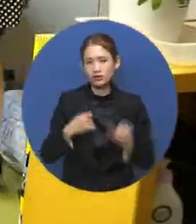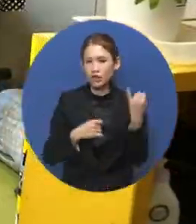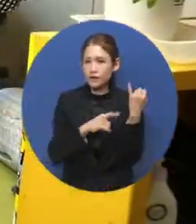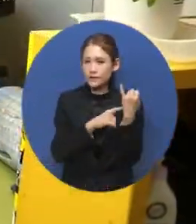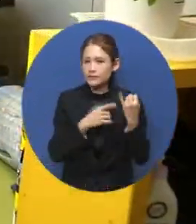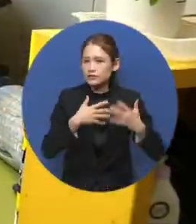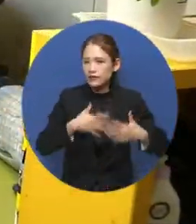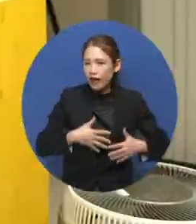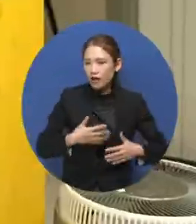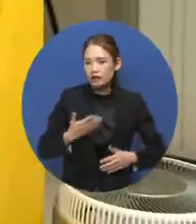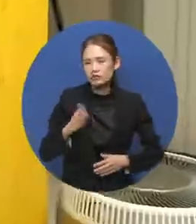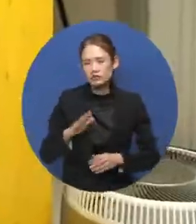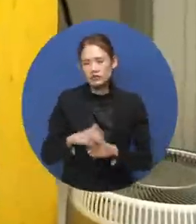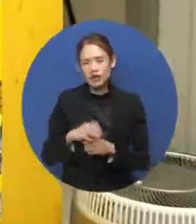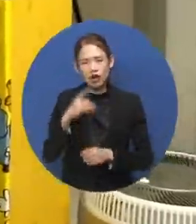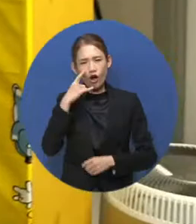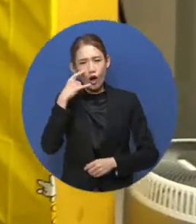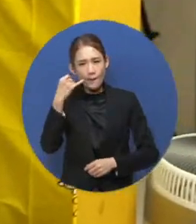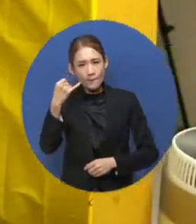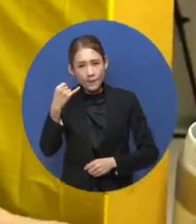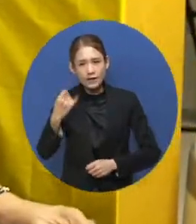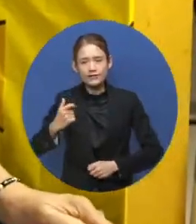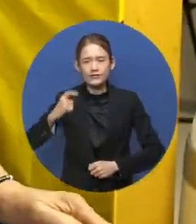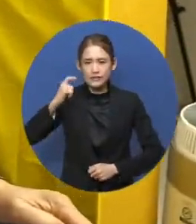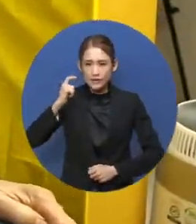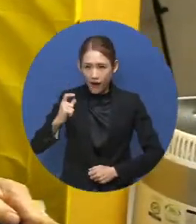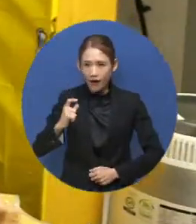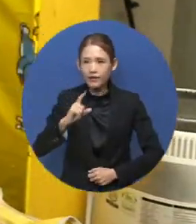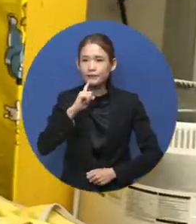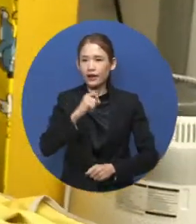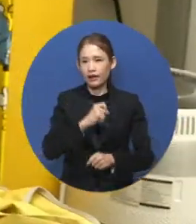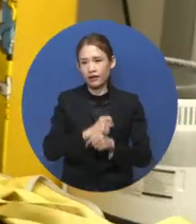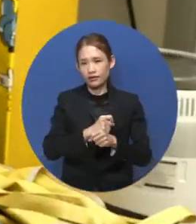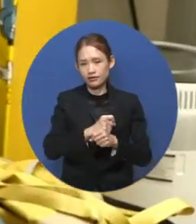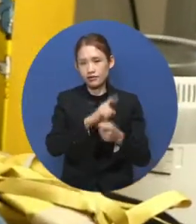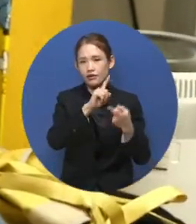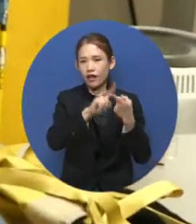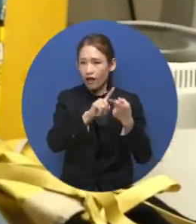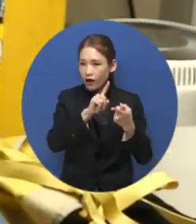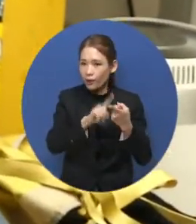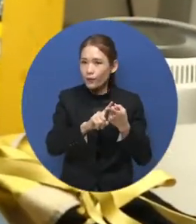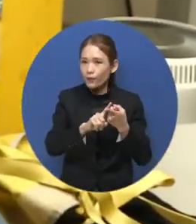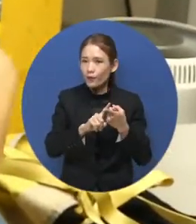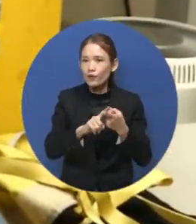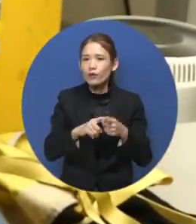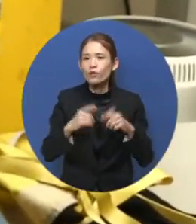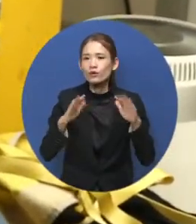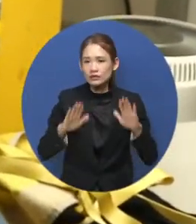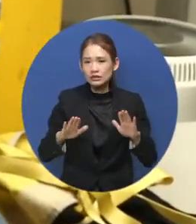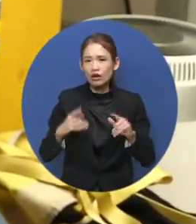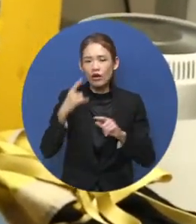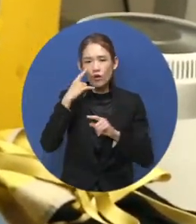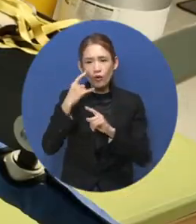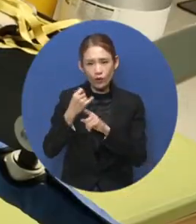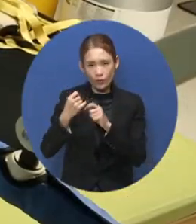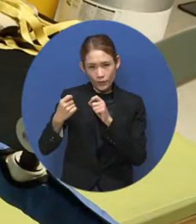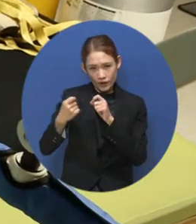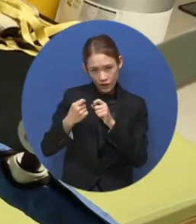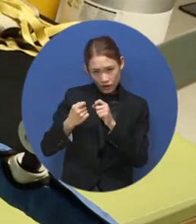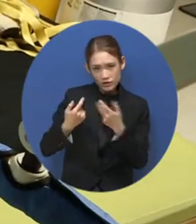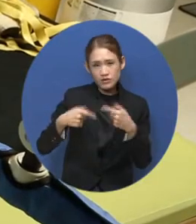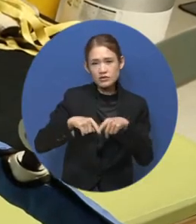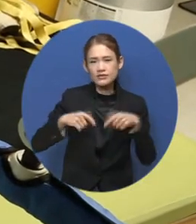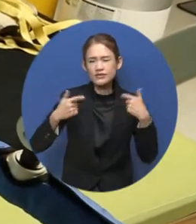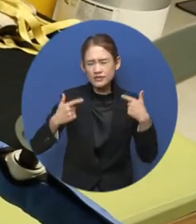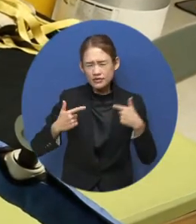약하지만 어머니는 강하다고 했던가요? 이제는 원준 씨의 곁에서 누구보다